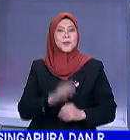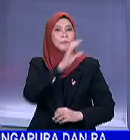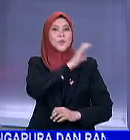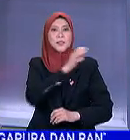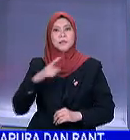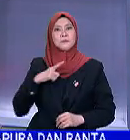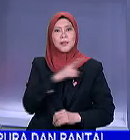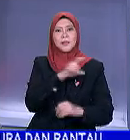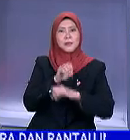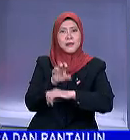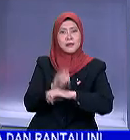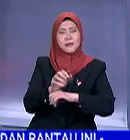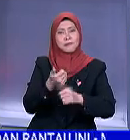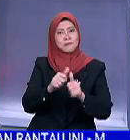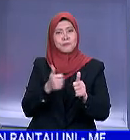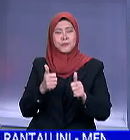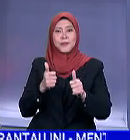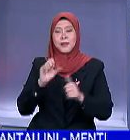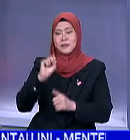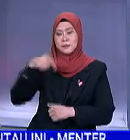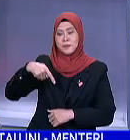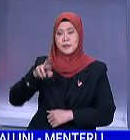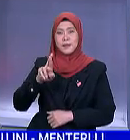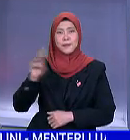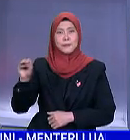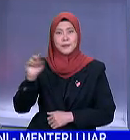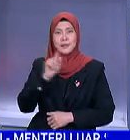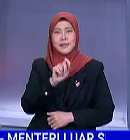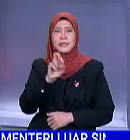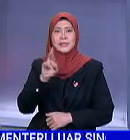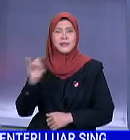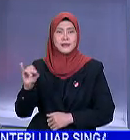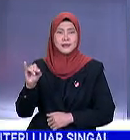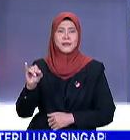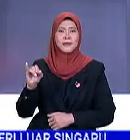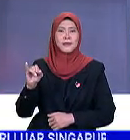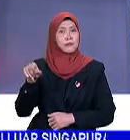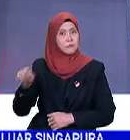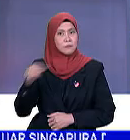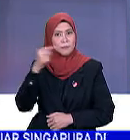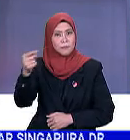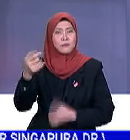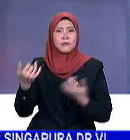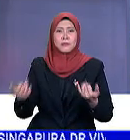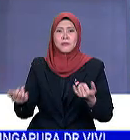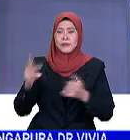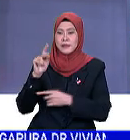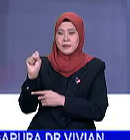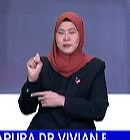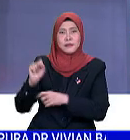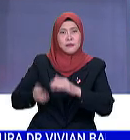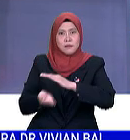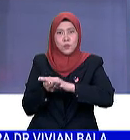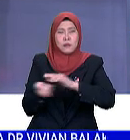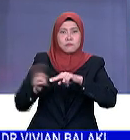lembaga penasihat pencegahan rasuah sprm Tan Sri Abu zahar Ujang sprm mengesan peningkatan kes rasuah berskala